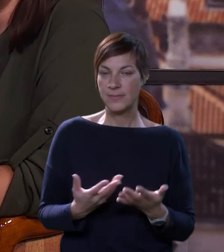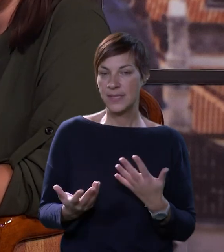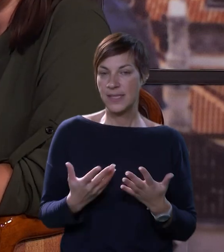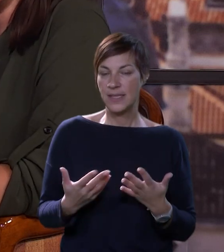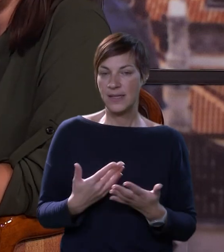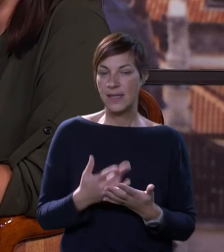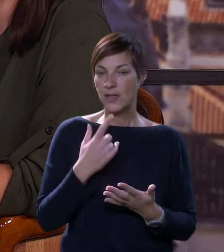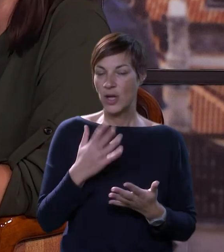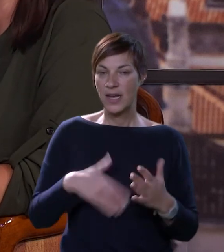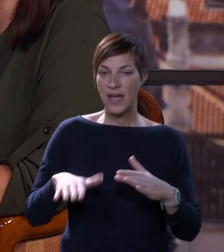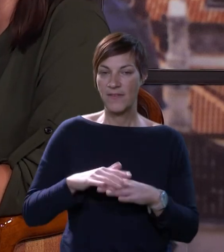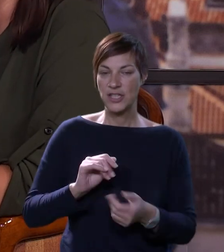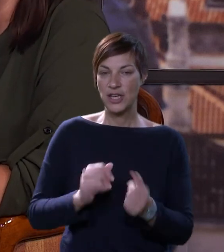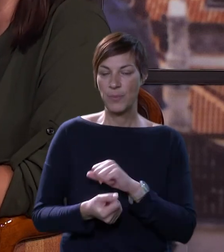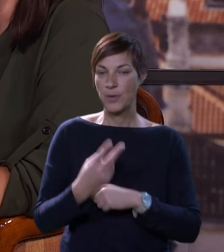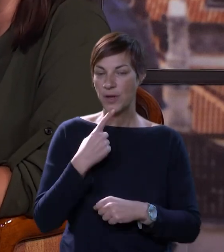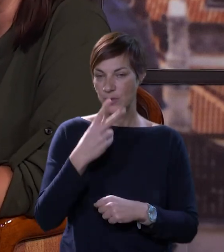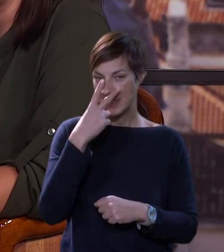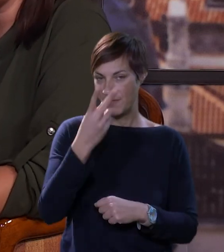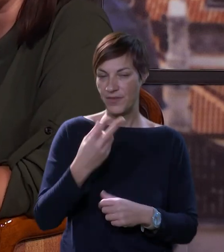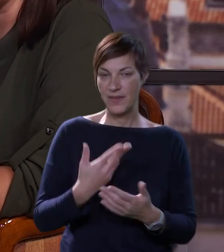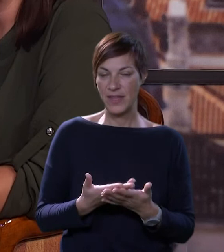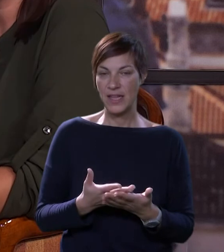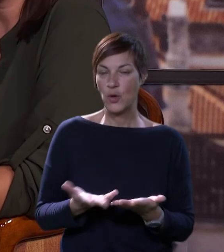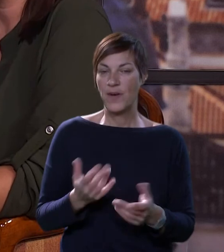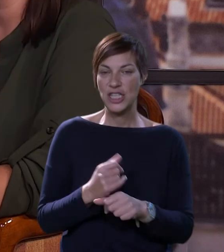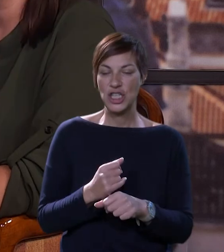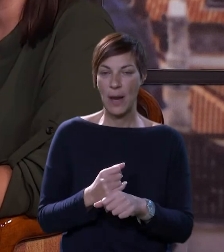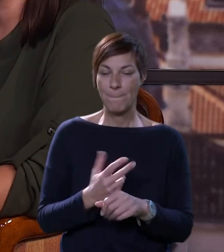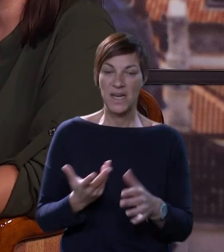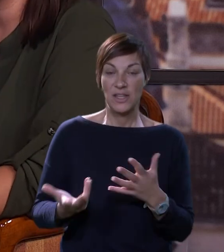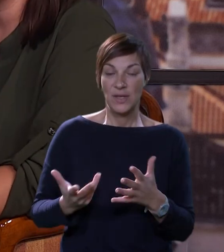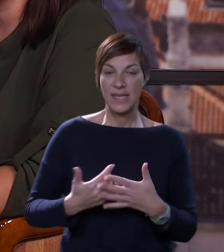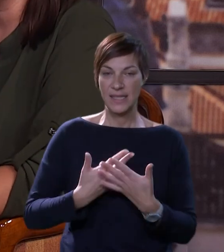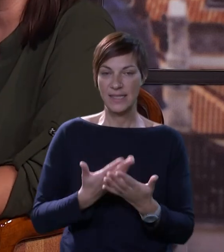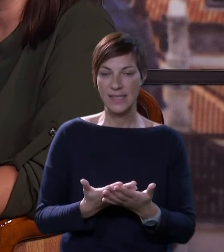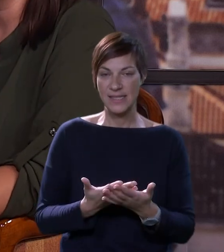Što možda, koja je najveća promjena koju ste vi vidjeli i nekako u vašem radu, negdje